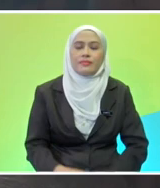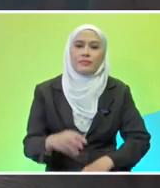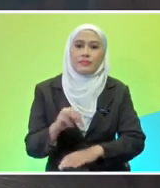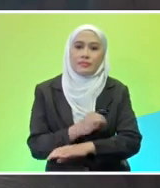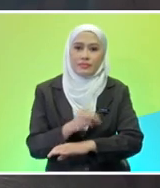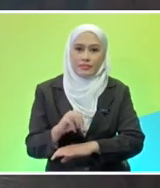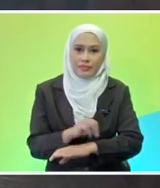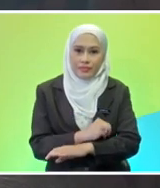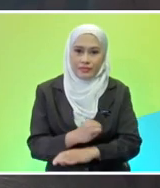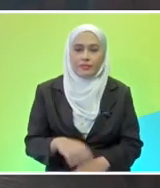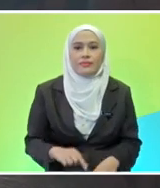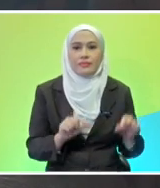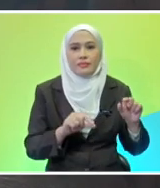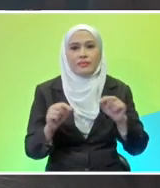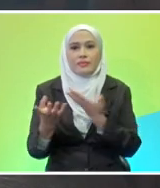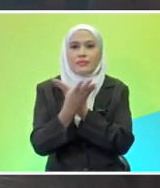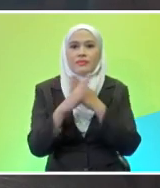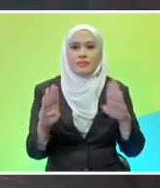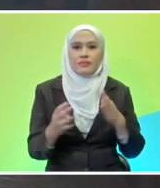Okay, ready.